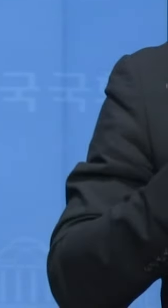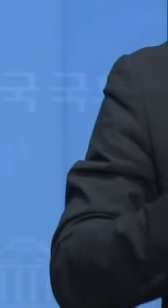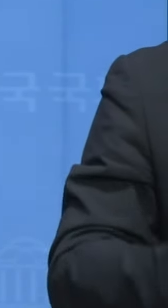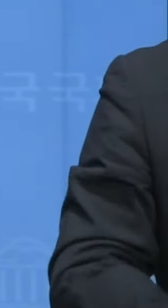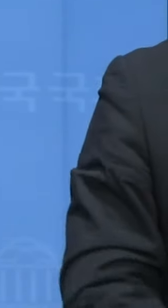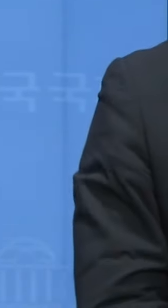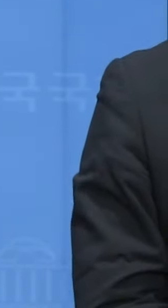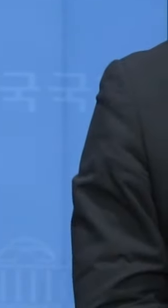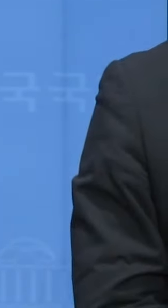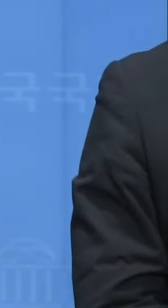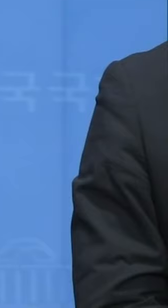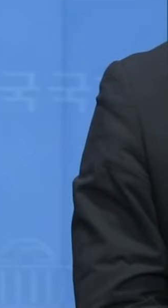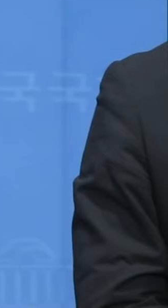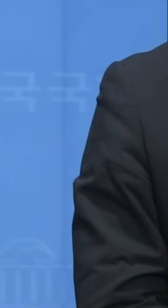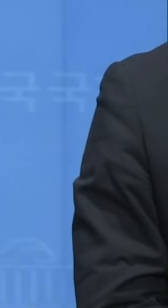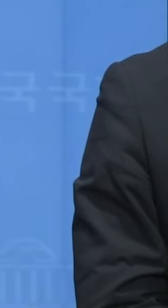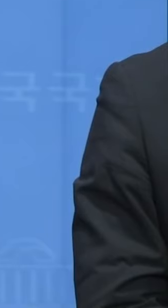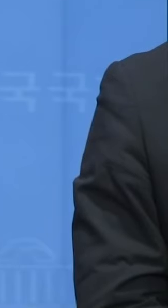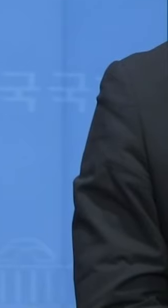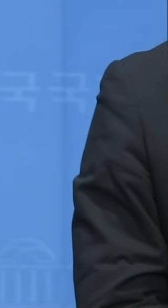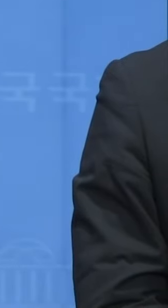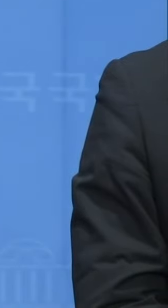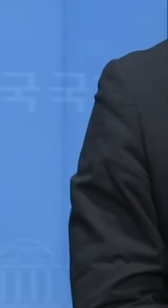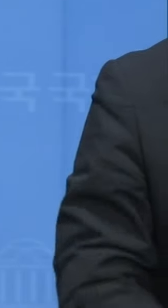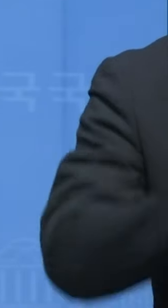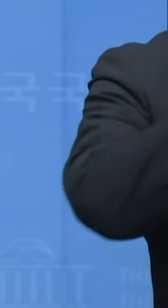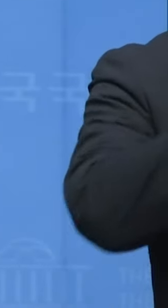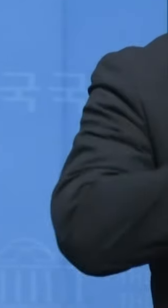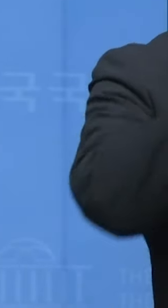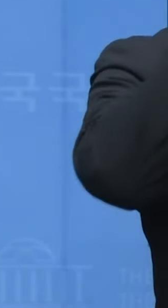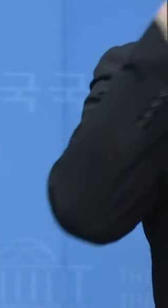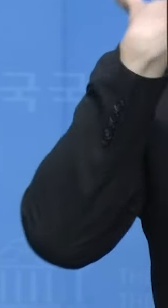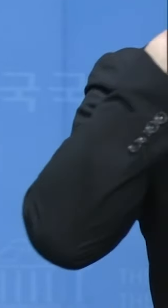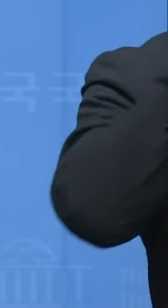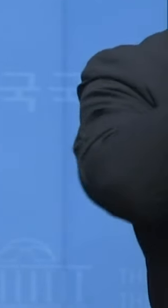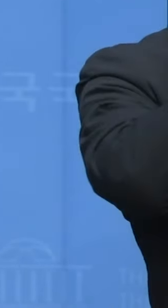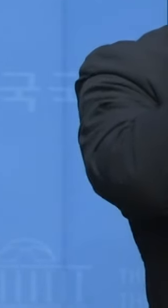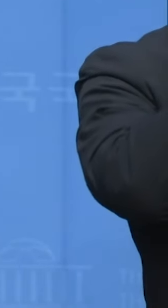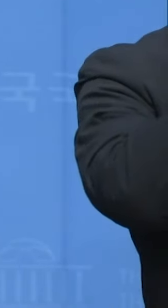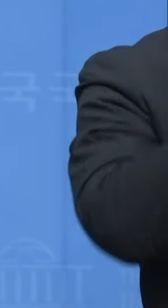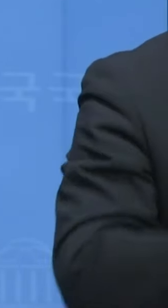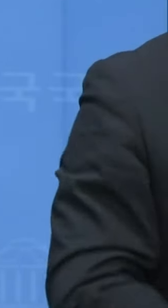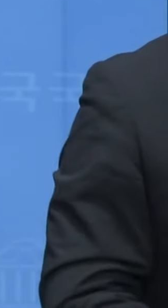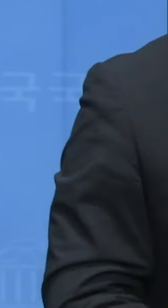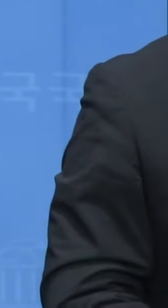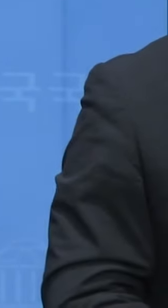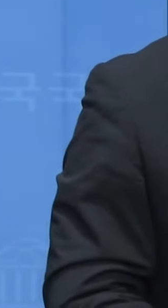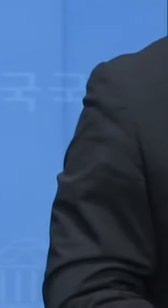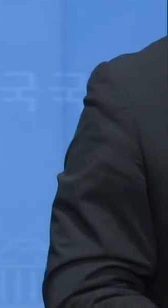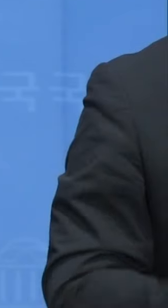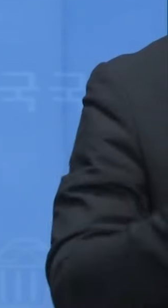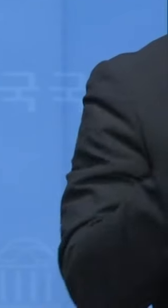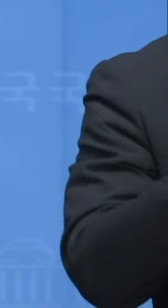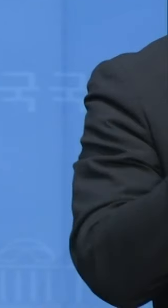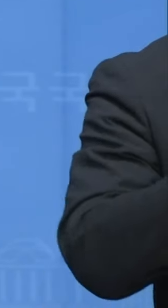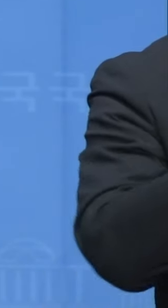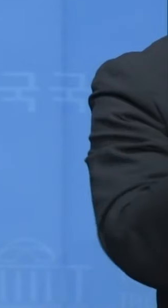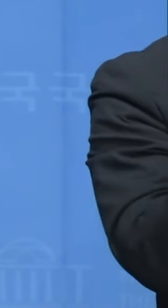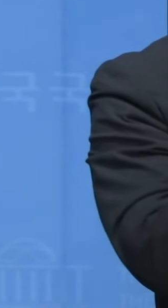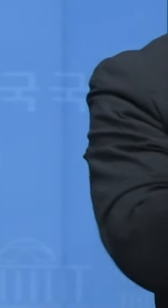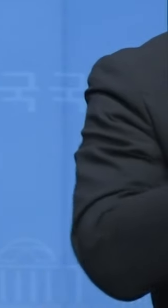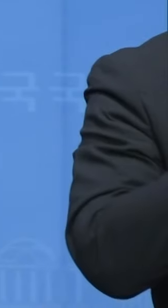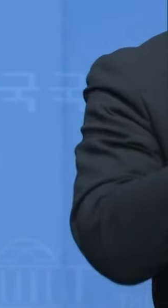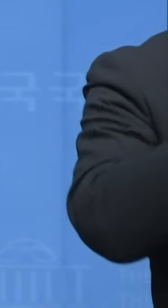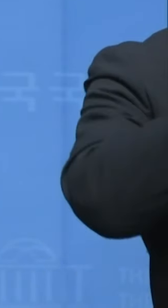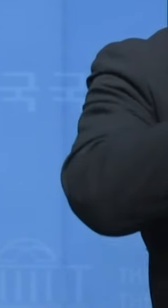위원회 윤성열 서울 지검장 재임 당시 업무 추진비 불법 위원 관련 권위기에 위반 사용이 없다는 의견에